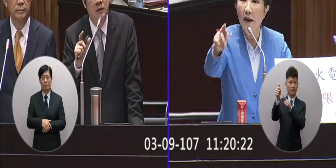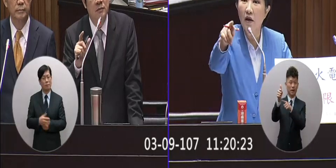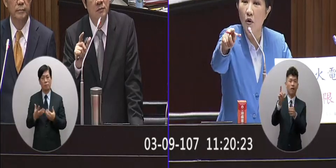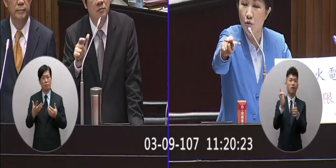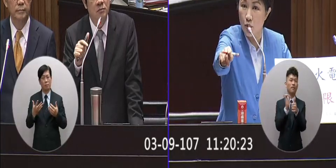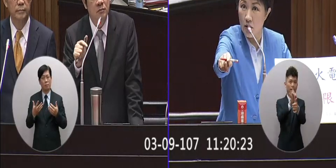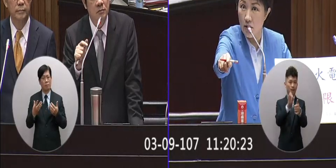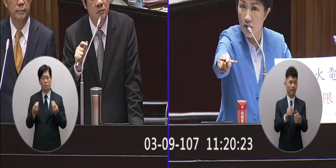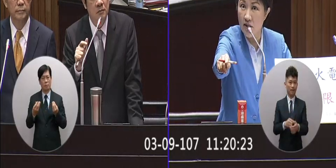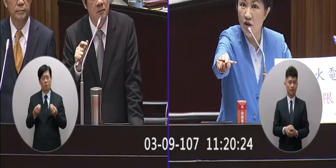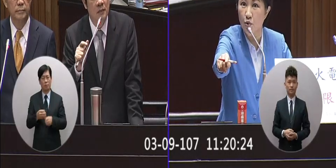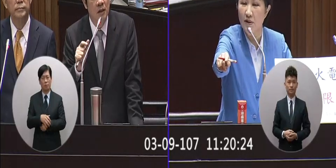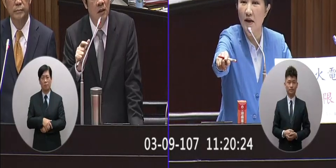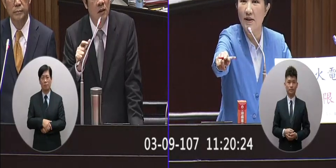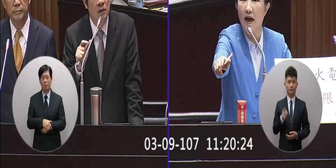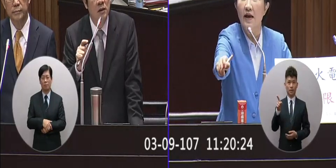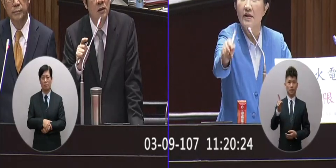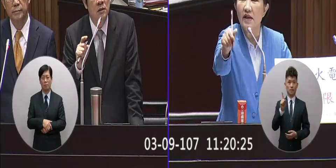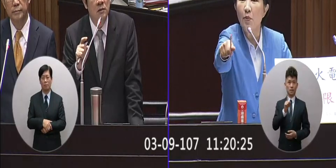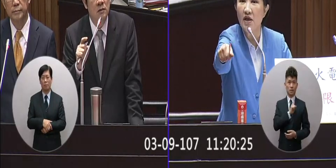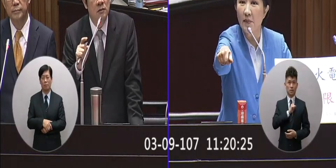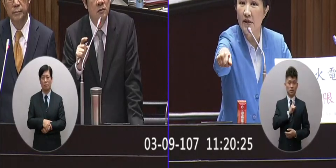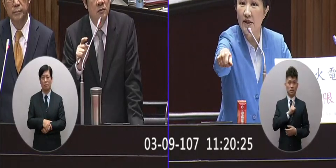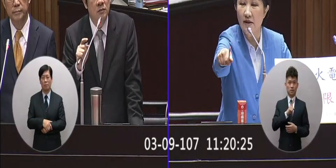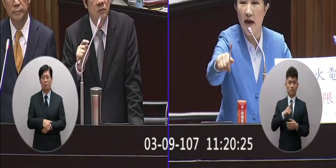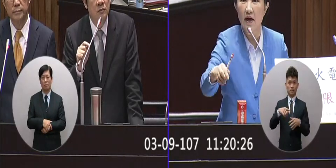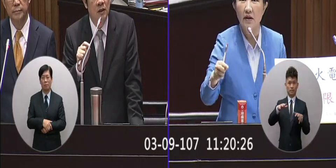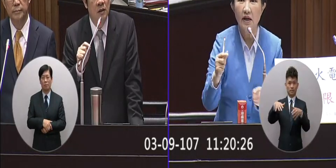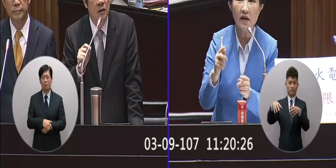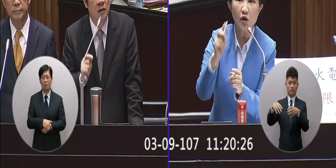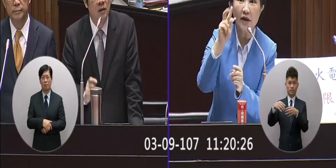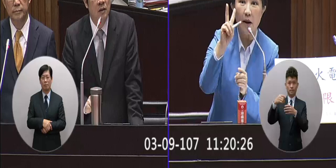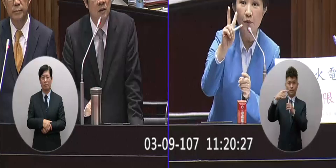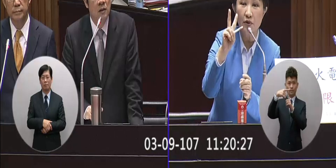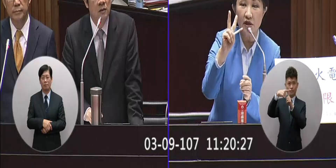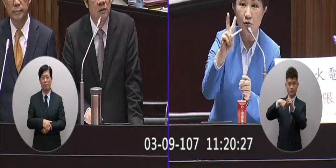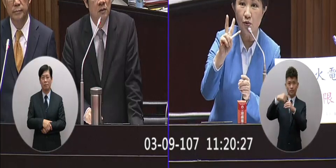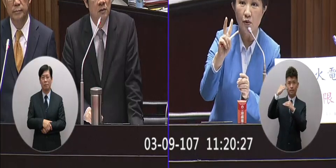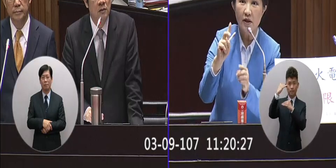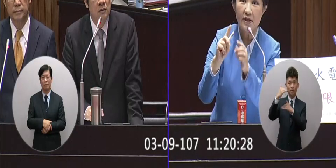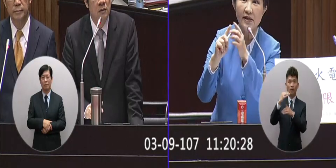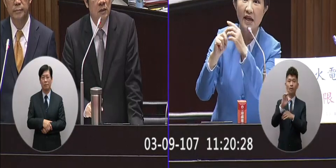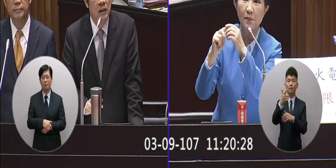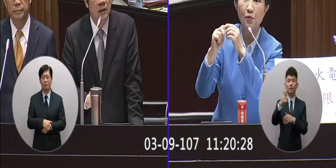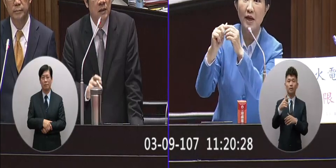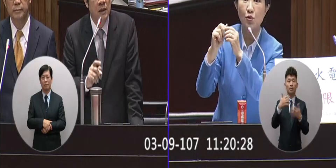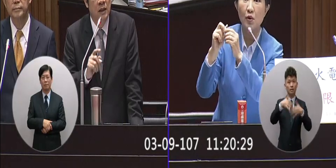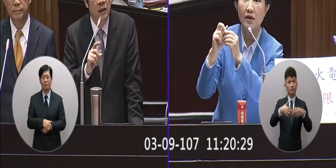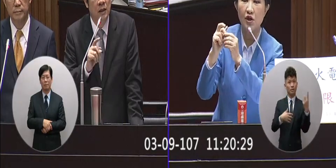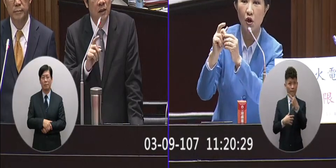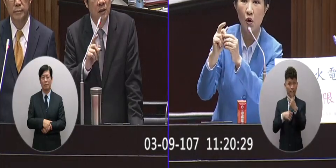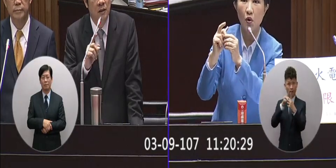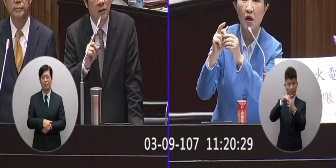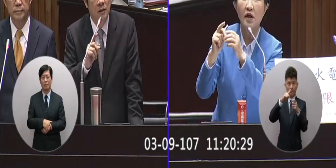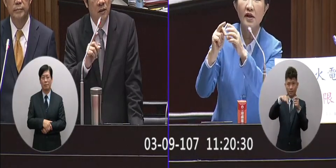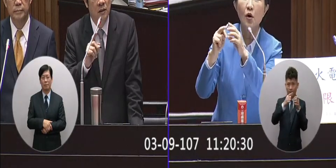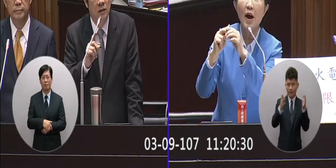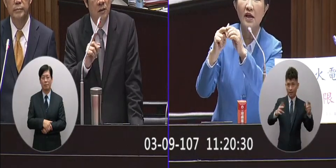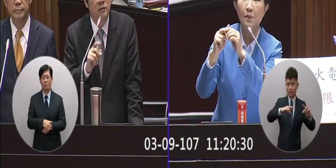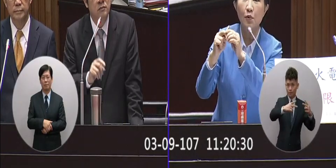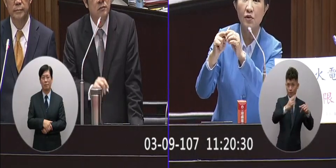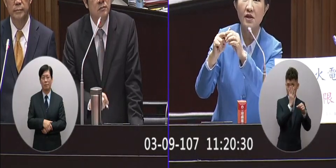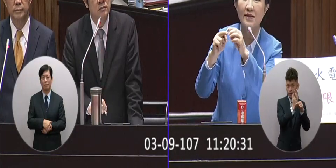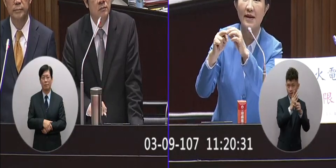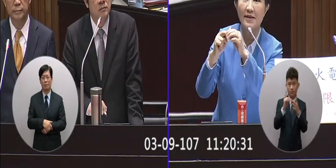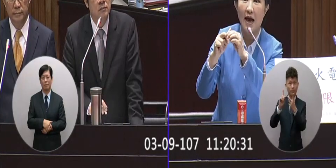没有， 他没有自主降载。今天为什么是降载？第一个有两部机组，现在一部在税修，